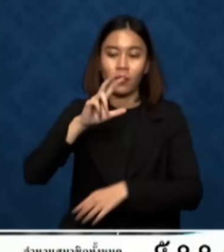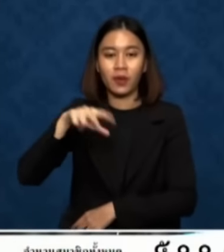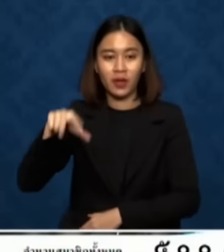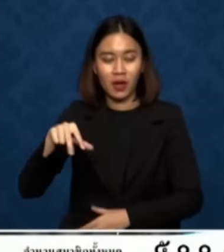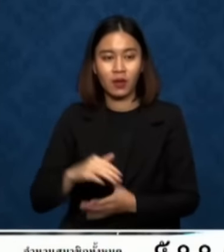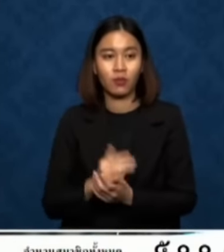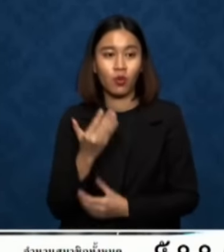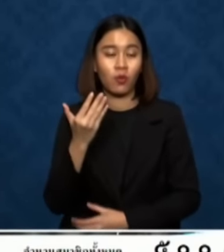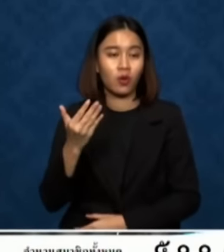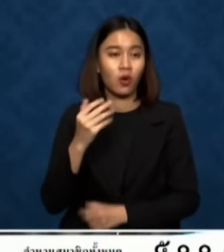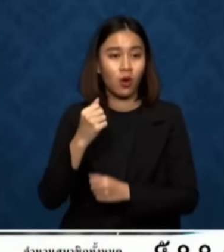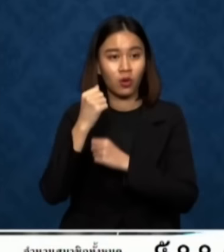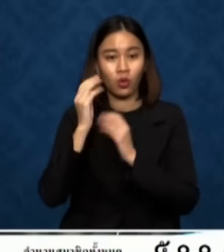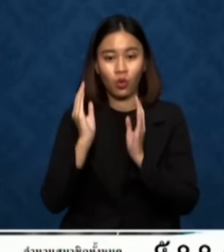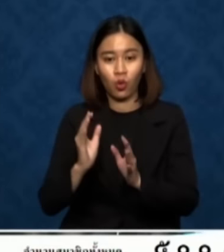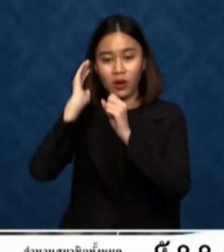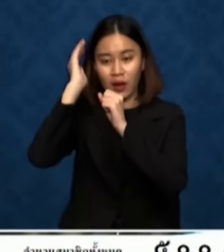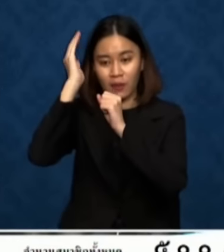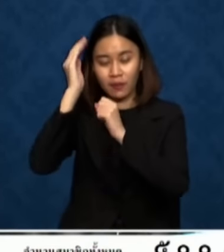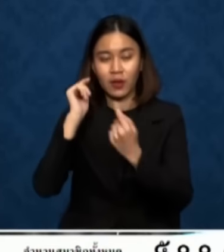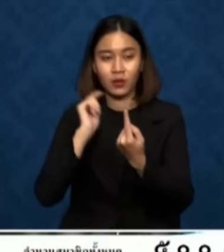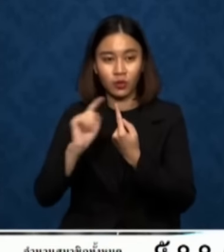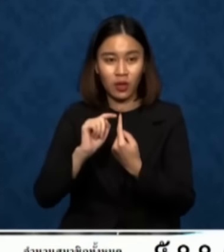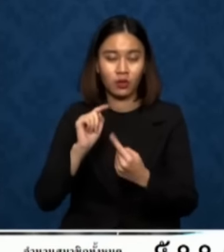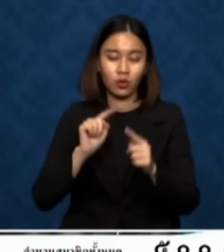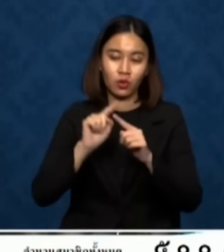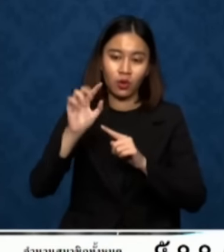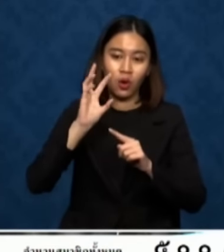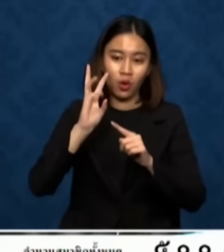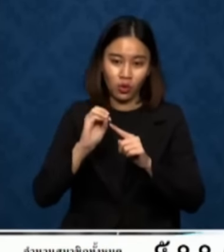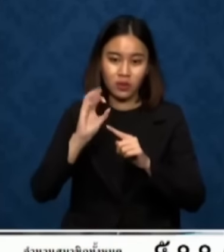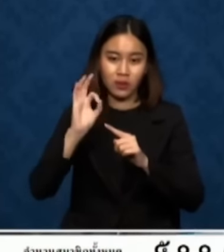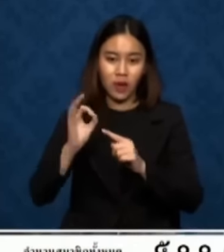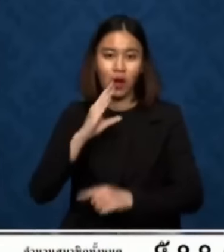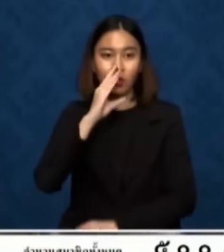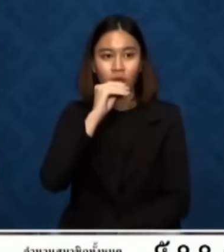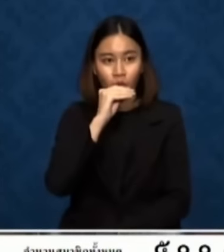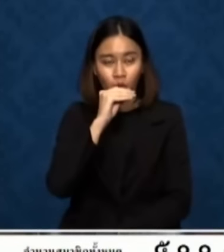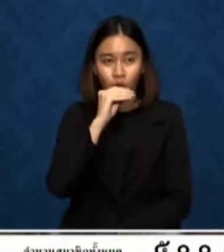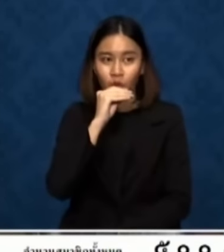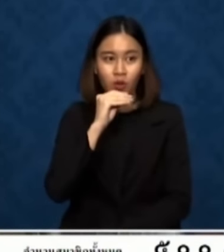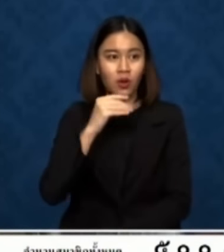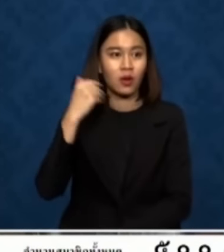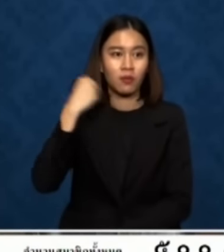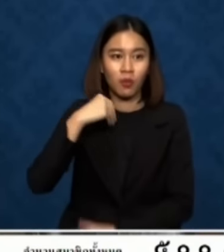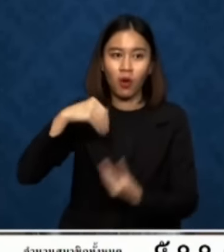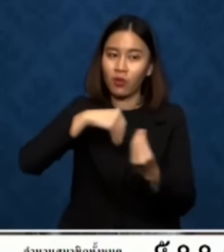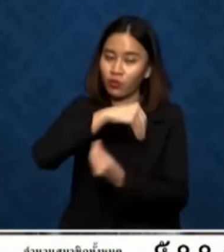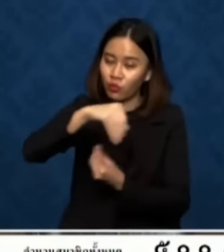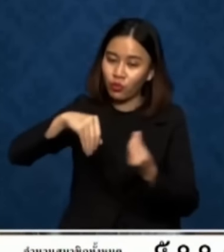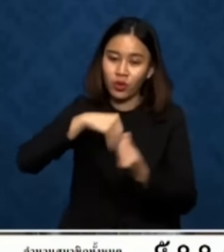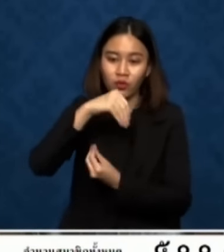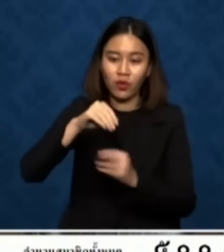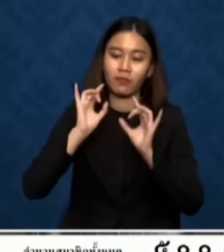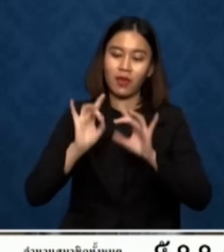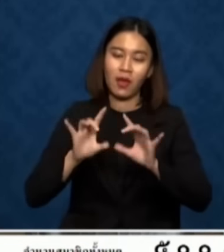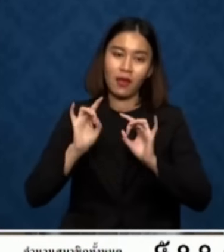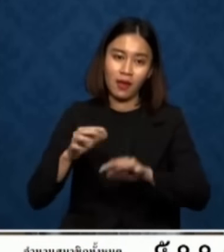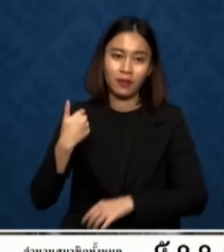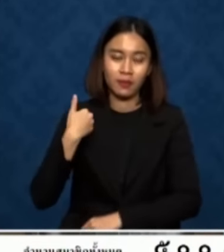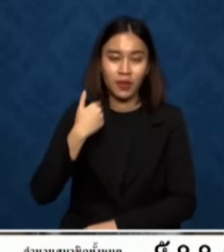ผมขอประท้วงผู้ที่กำลังอภิปรายครับในข้อ69ครับพูดจาซ้ำซากวนเวียนแล้วก็ใส่ร้ายครับ